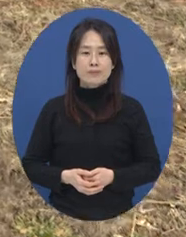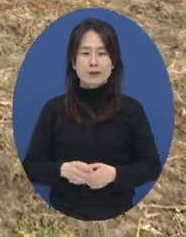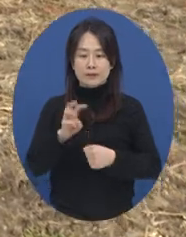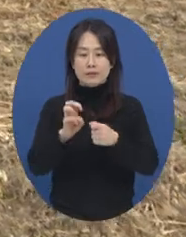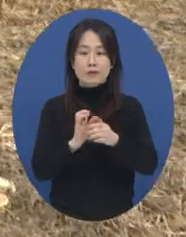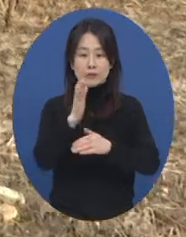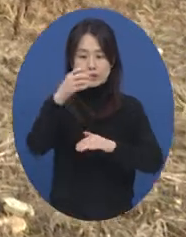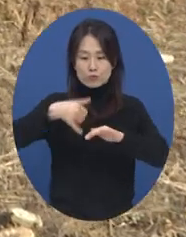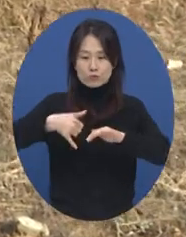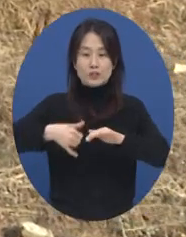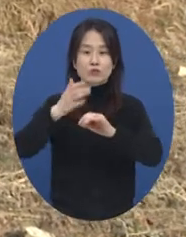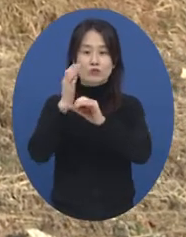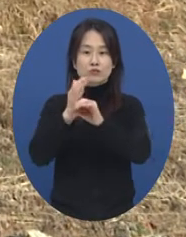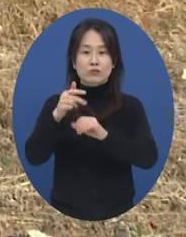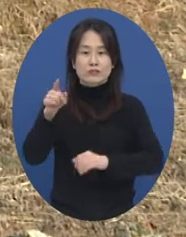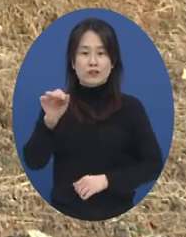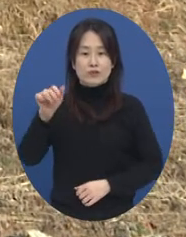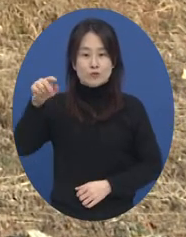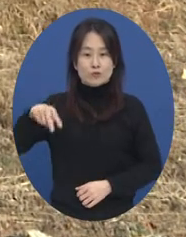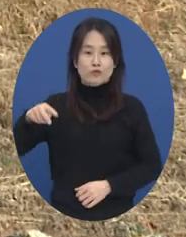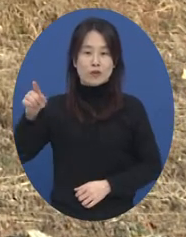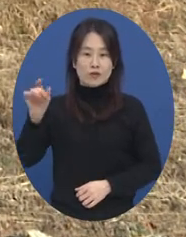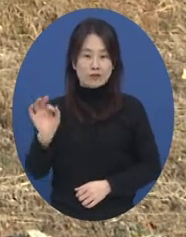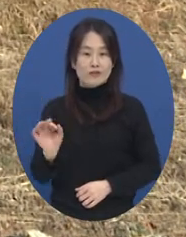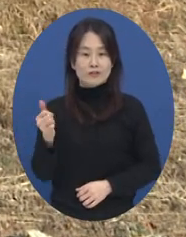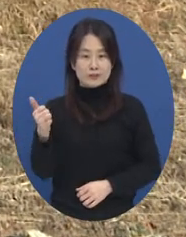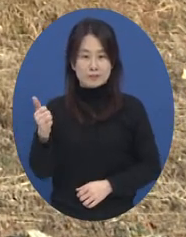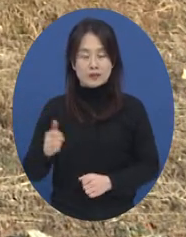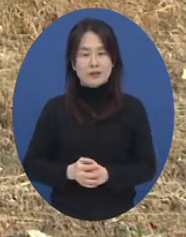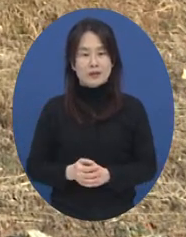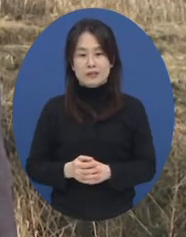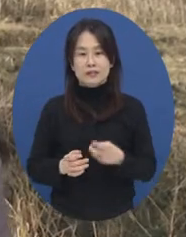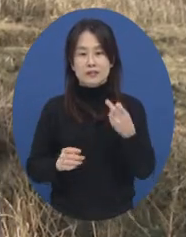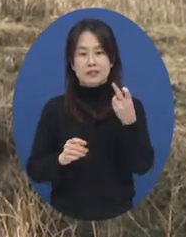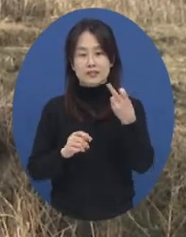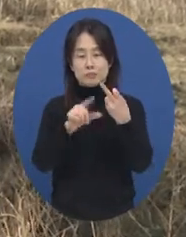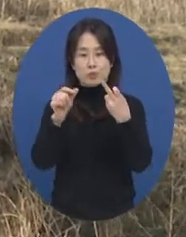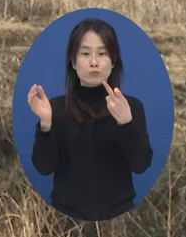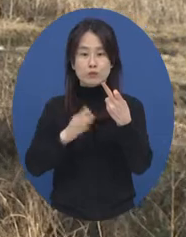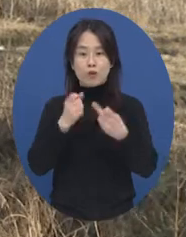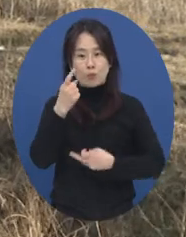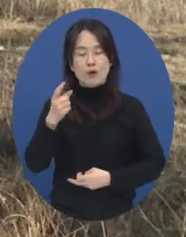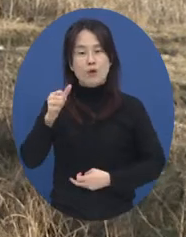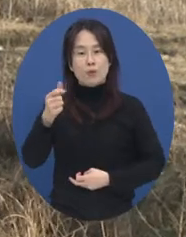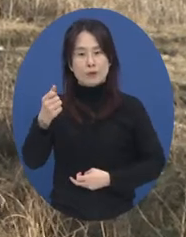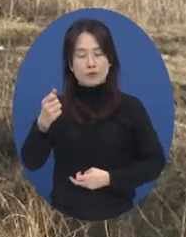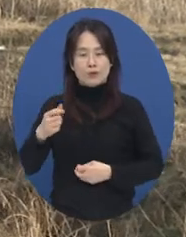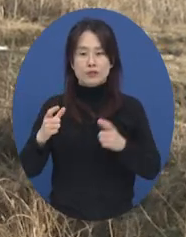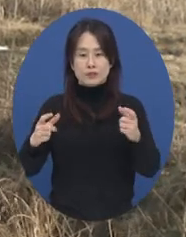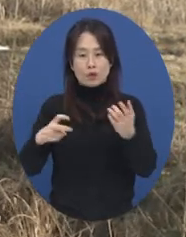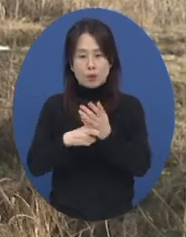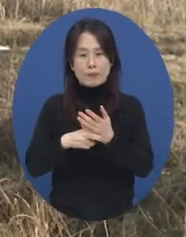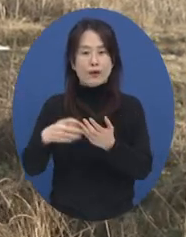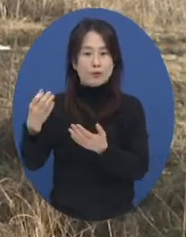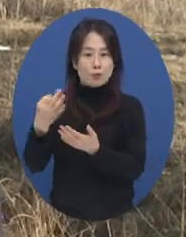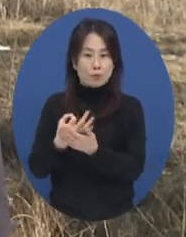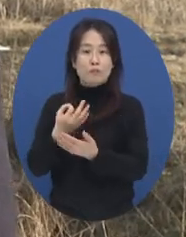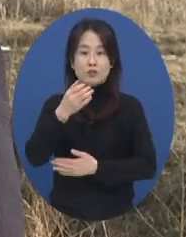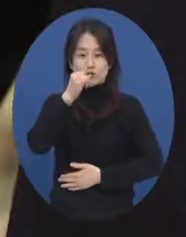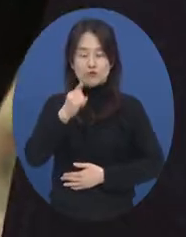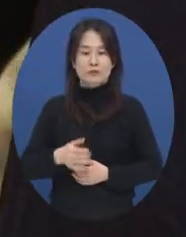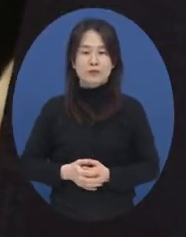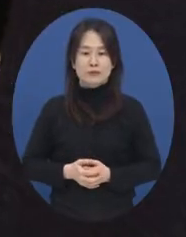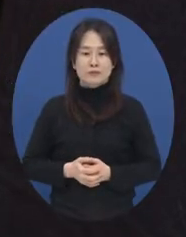30년 넘게 농사를 짓고 있는 장규성 c 스 내 나이부터 다달이 5만원씩 지역 화폐 로 농민 기본소득을 받고